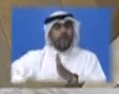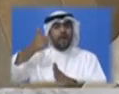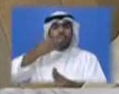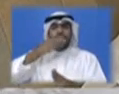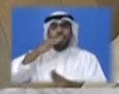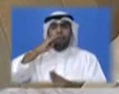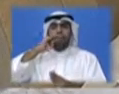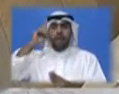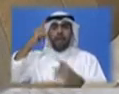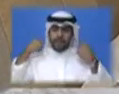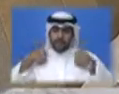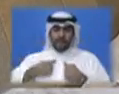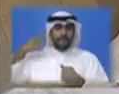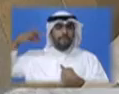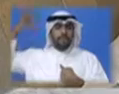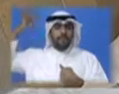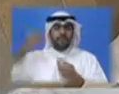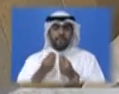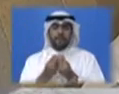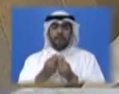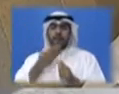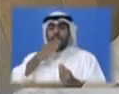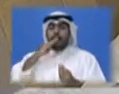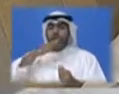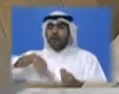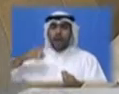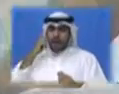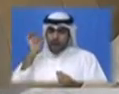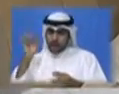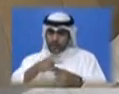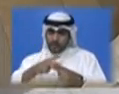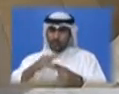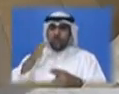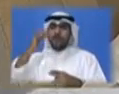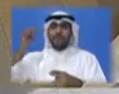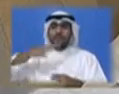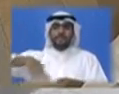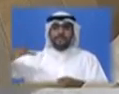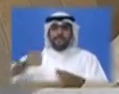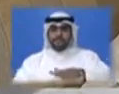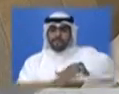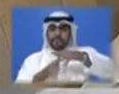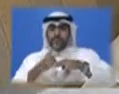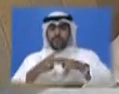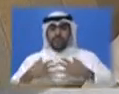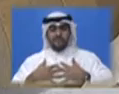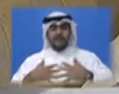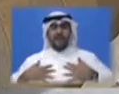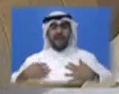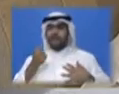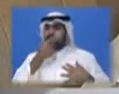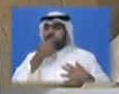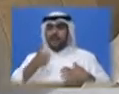والإبداع، وهم دائما محل تقدير القيادة الحكيمة